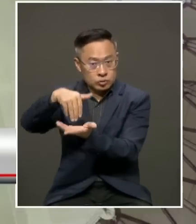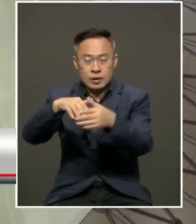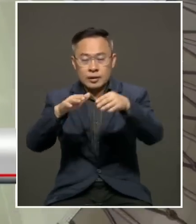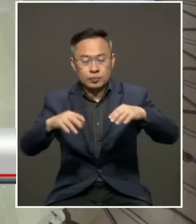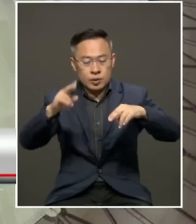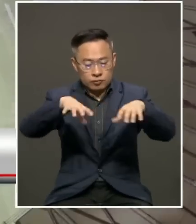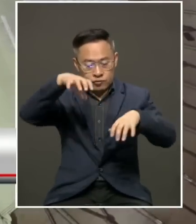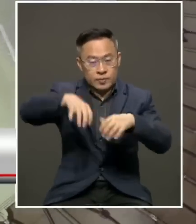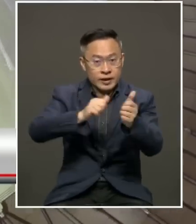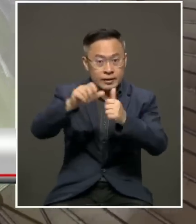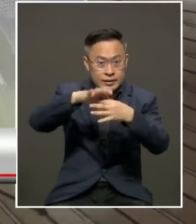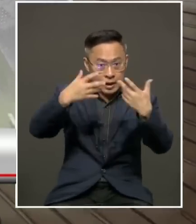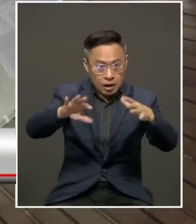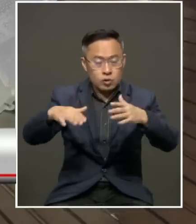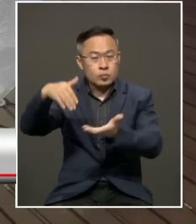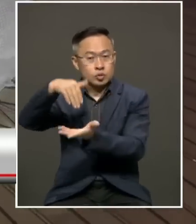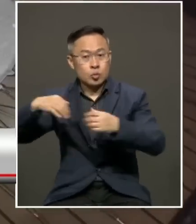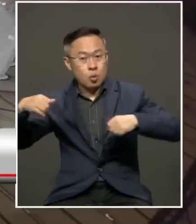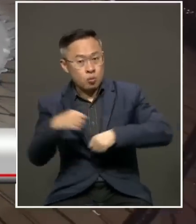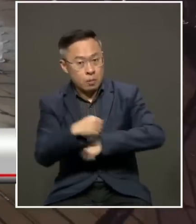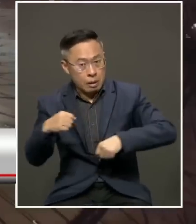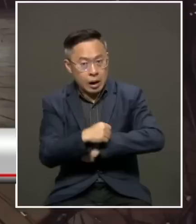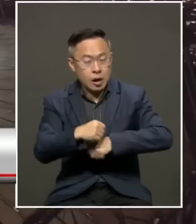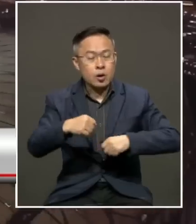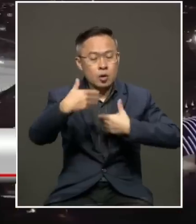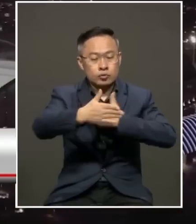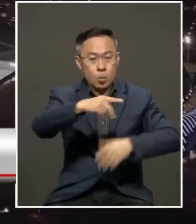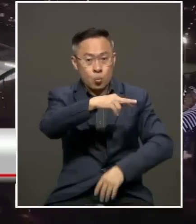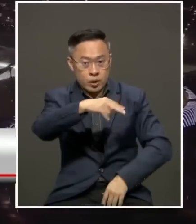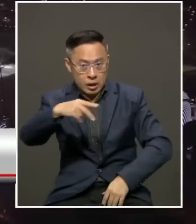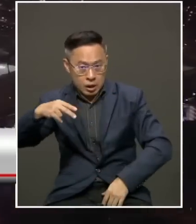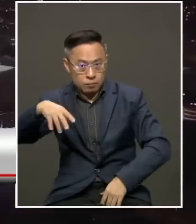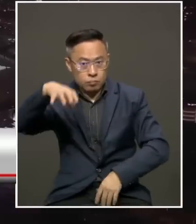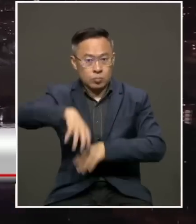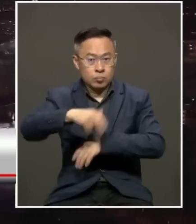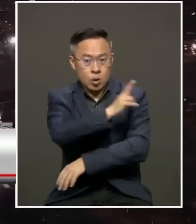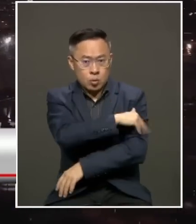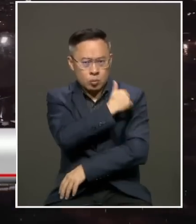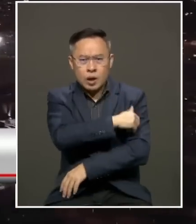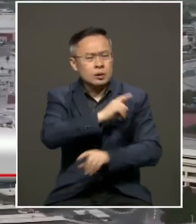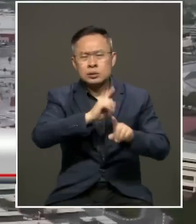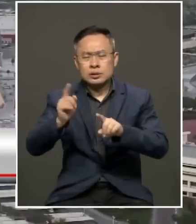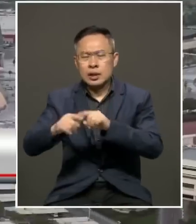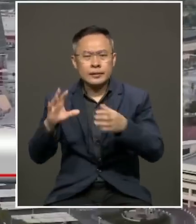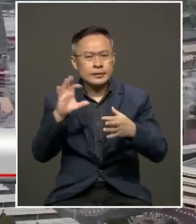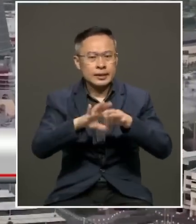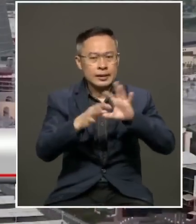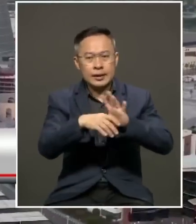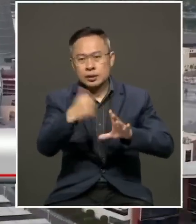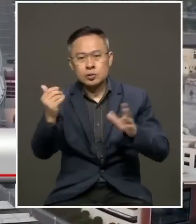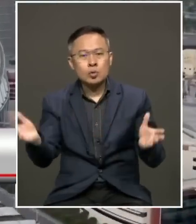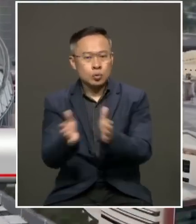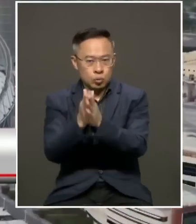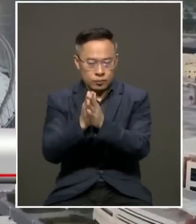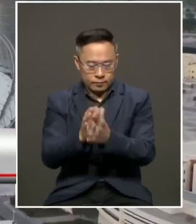ทั้งศูนย์ออกกำลังกายสระว่ายน้ำโรงพยาบาลเวชศาสตร์การกีฬาแล้วก็สถานที่เล่นกีฬาชนิดอื่นๆอาจจะเป็น